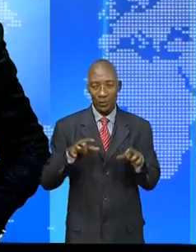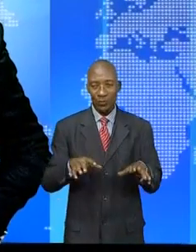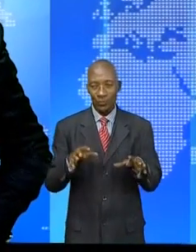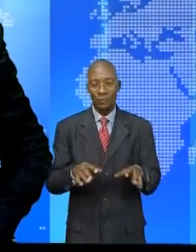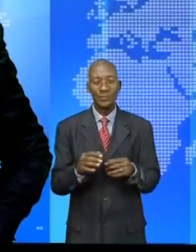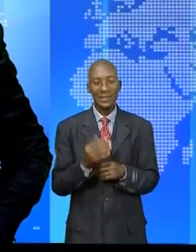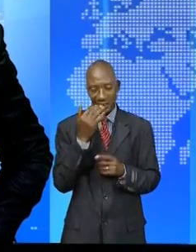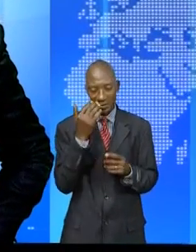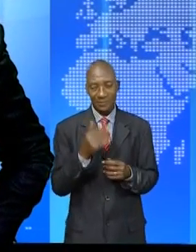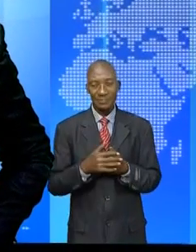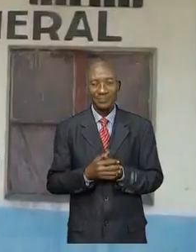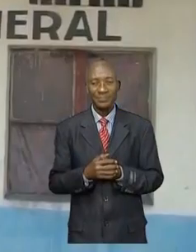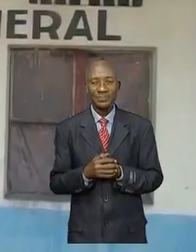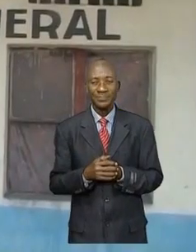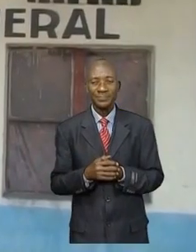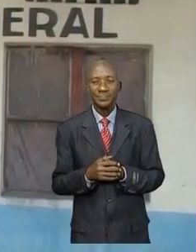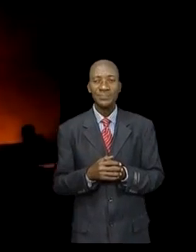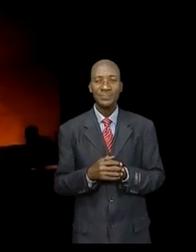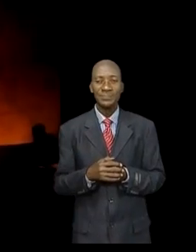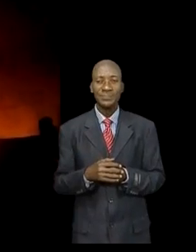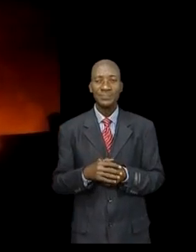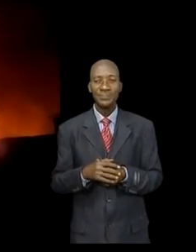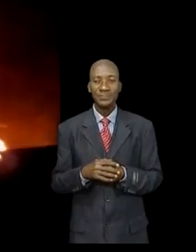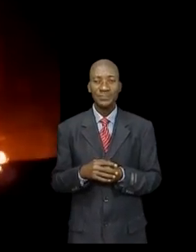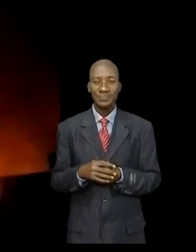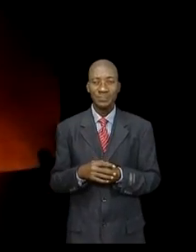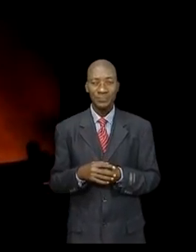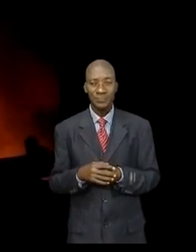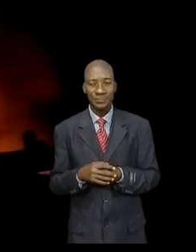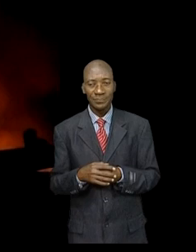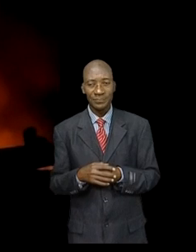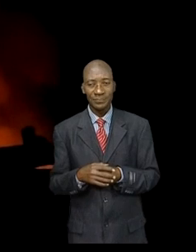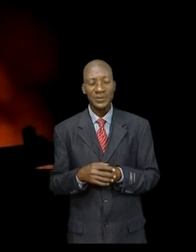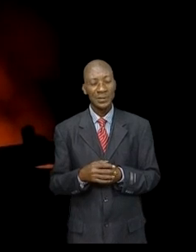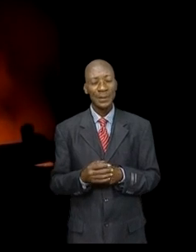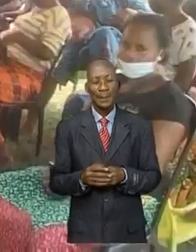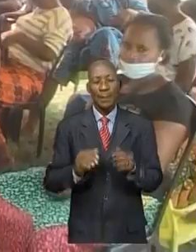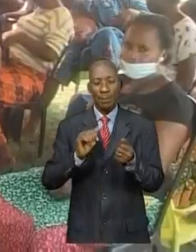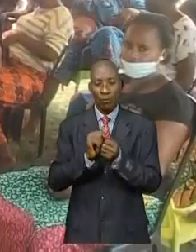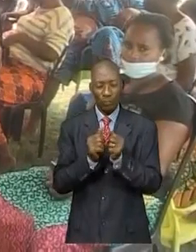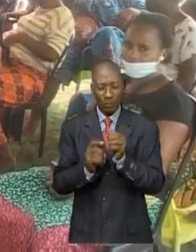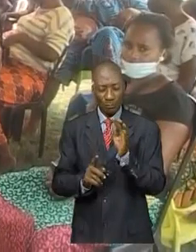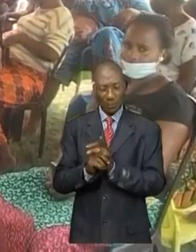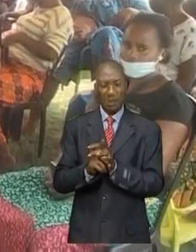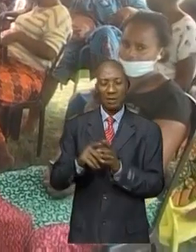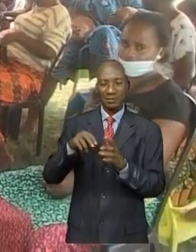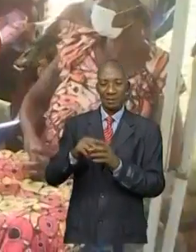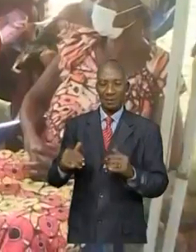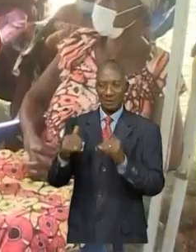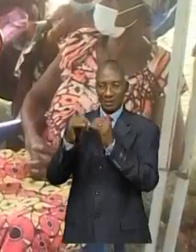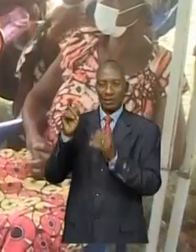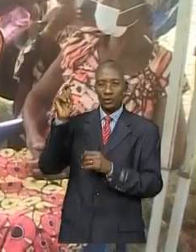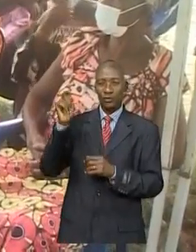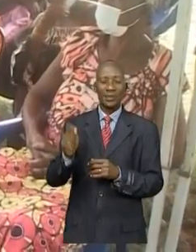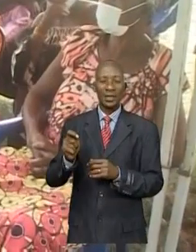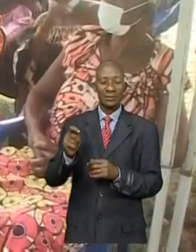pour les commentaires. Toutes ces femmes et hommes militaires sont victimes de l'incendie qui a ravagé il y a plus d'un